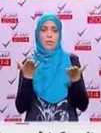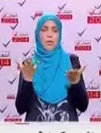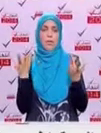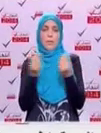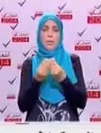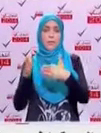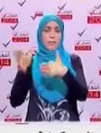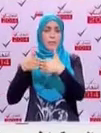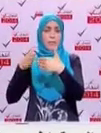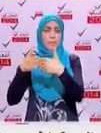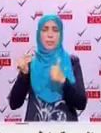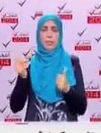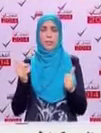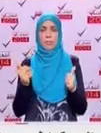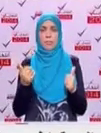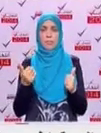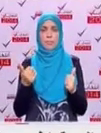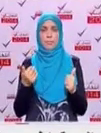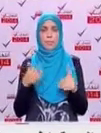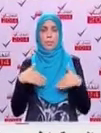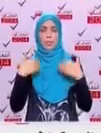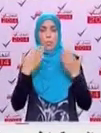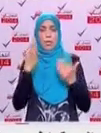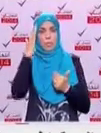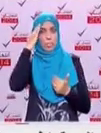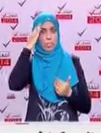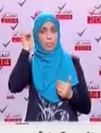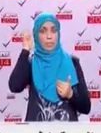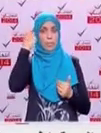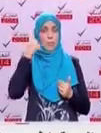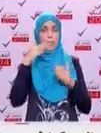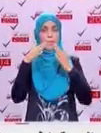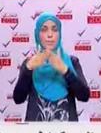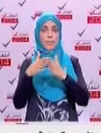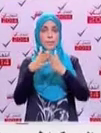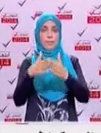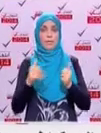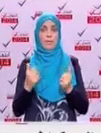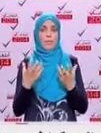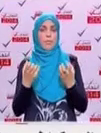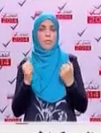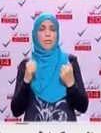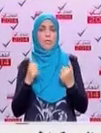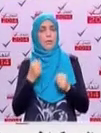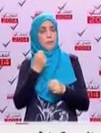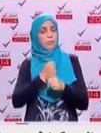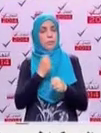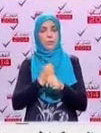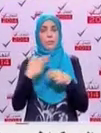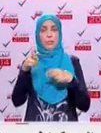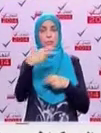بجانبكم وبحذاكم، وتعرفوا جيدا المطالب التي لبيتها